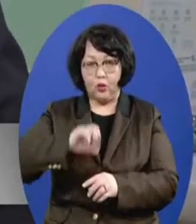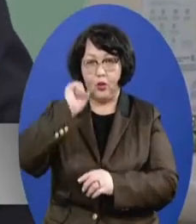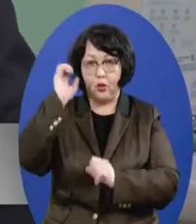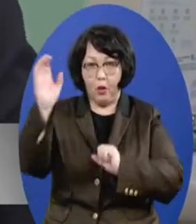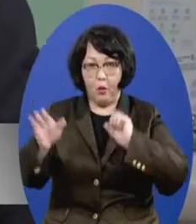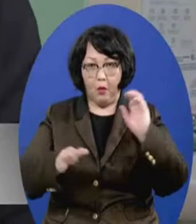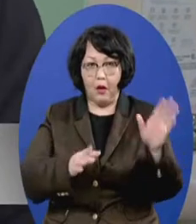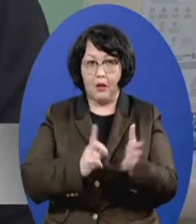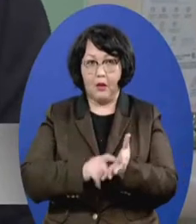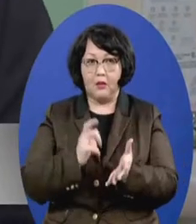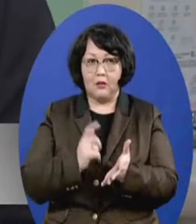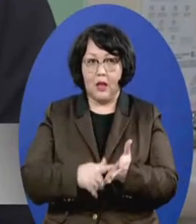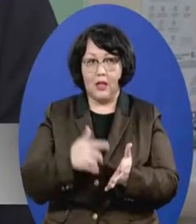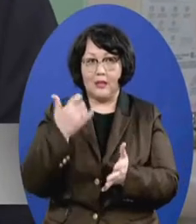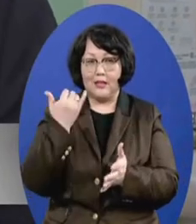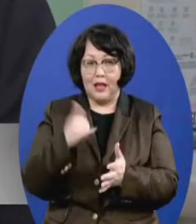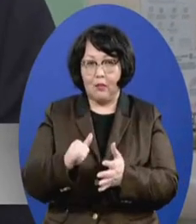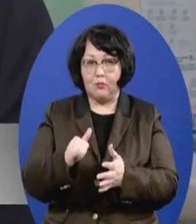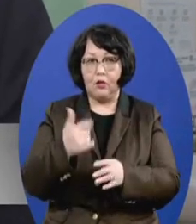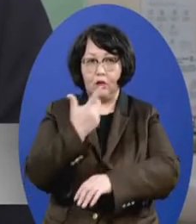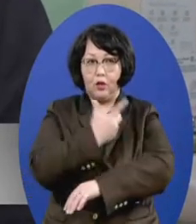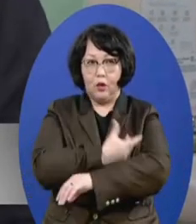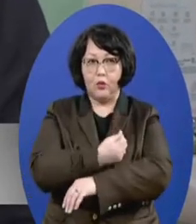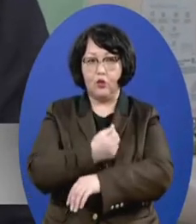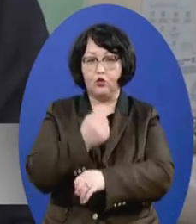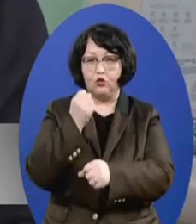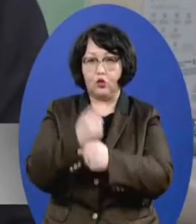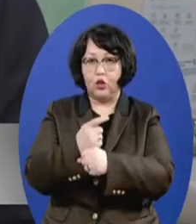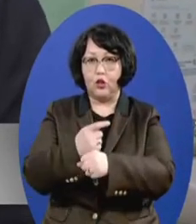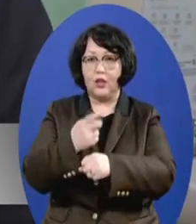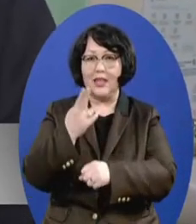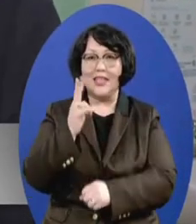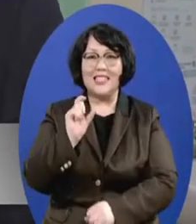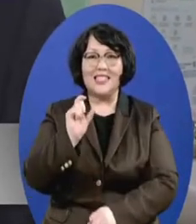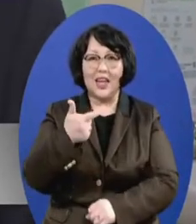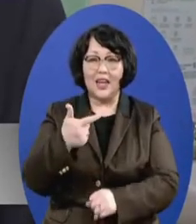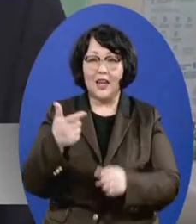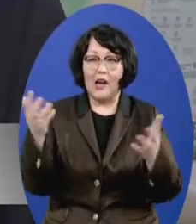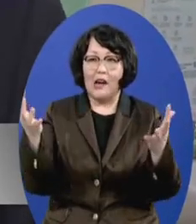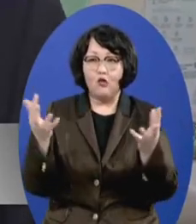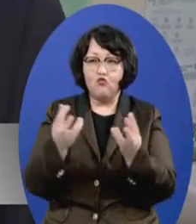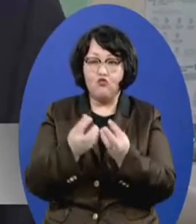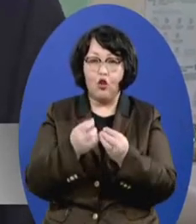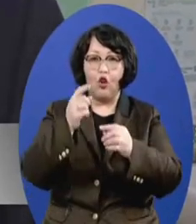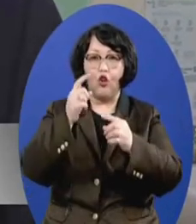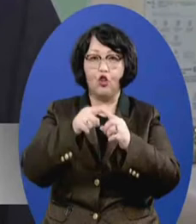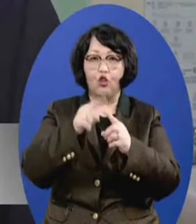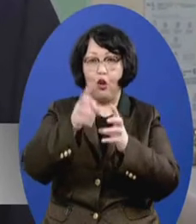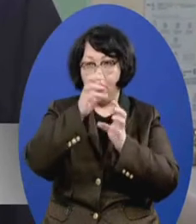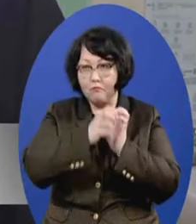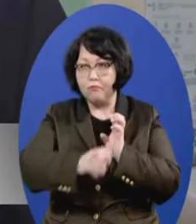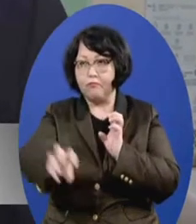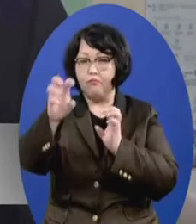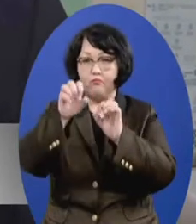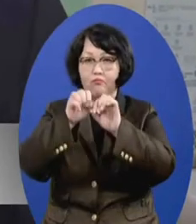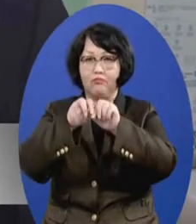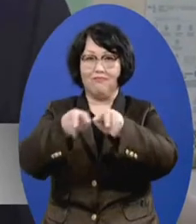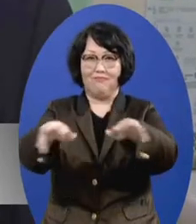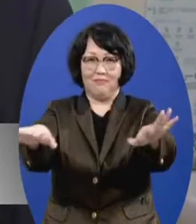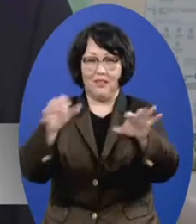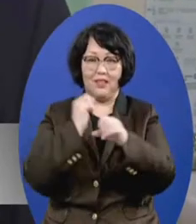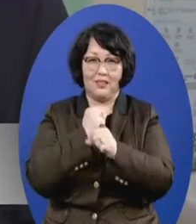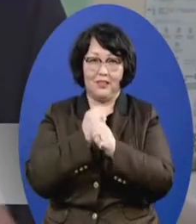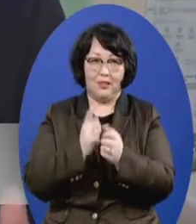нэг хитэн цэгүүд үлдээд бусад цэгүүд одоо багасна гэсэн үг гарганаас. Тийм учраас энэ хугацаанд та бүхэн маань одоо нийслэлчүүд маань вакцины жуулталтанда